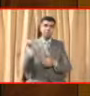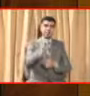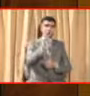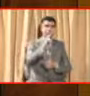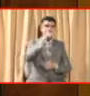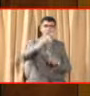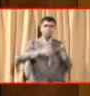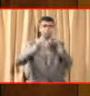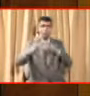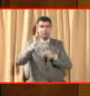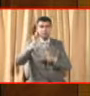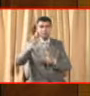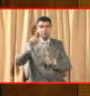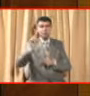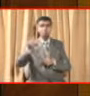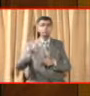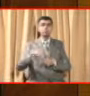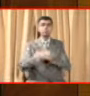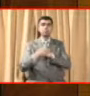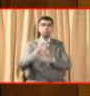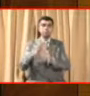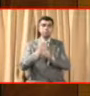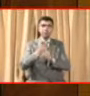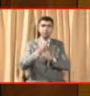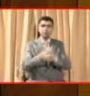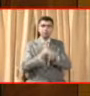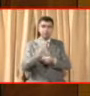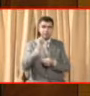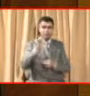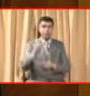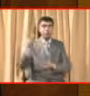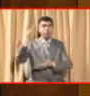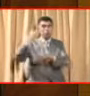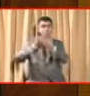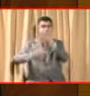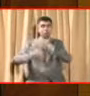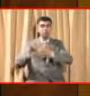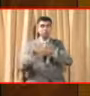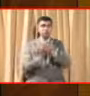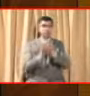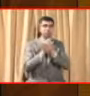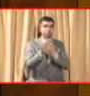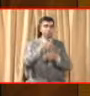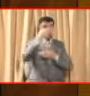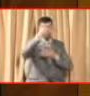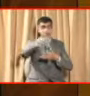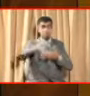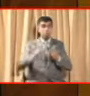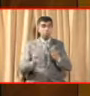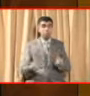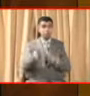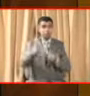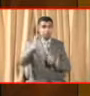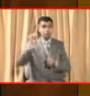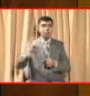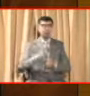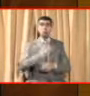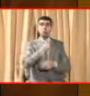المجتمع الأكثر هشاشة وترسي أسس التنمية الاقتصادية. كما يسهل هذا الاتفاق المساعدات الإنسانية